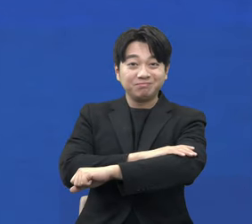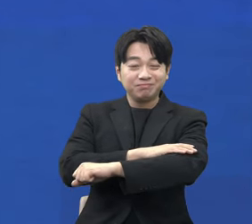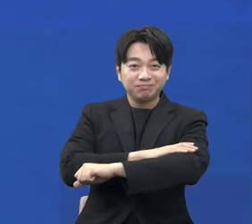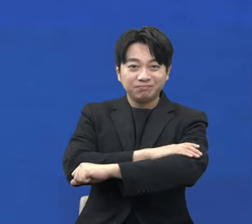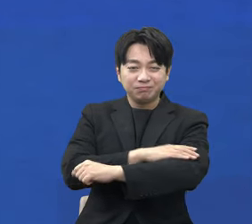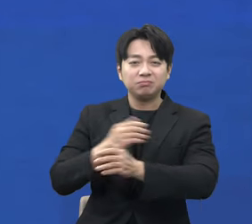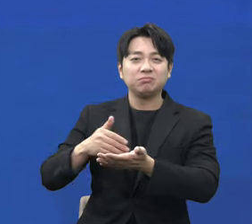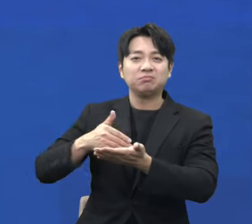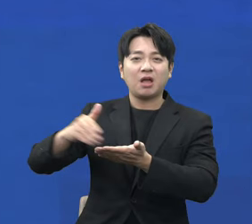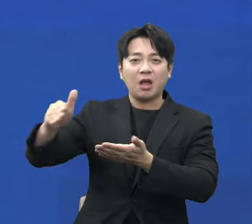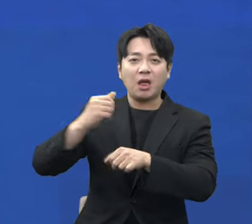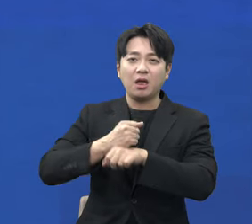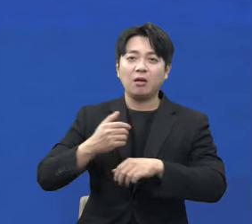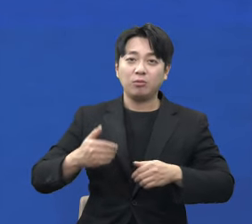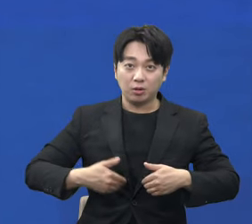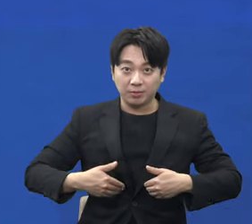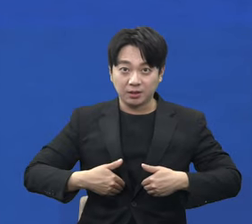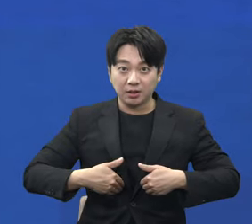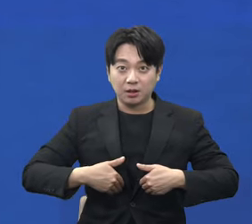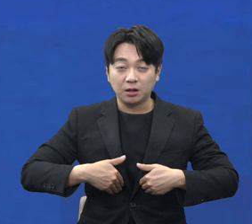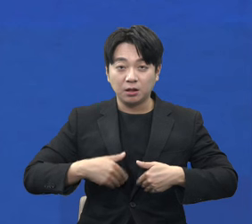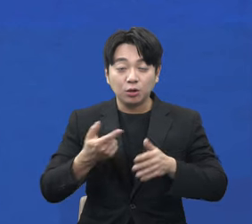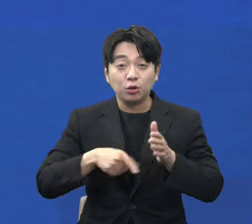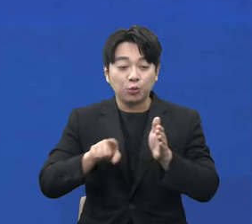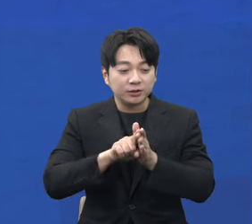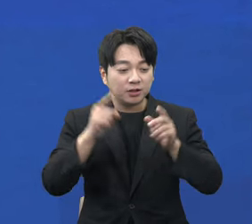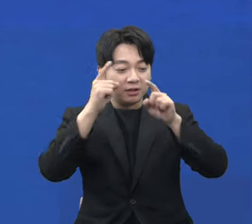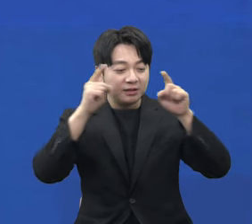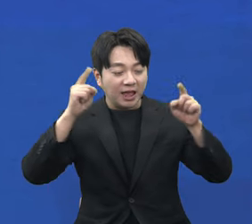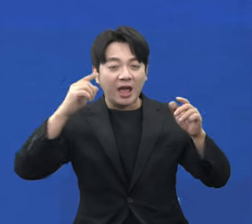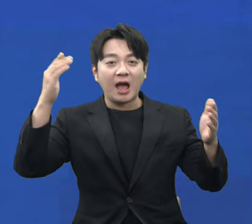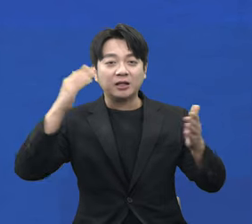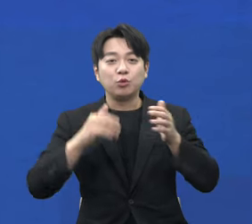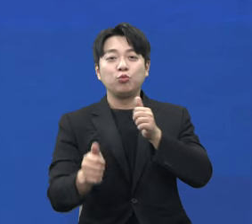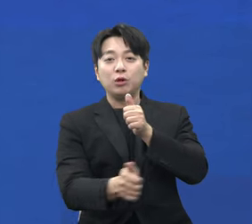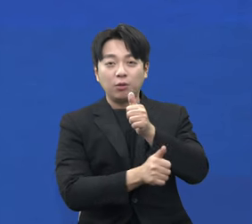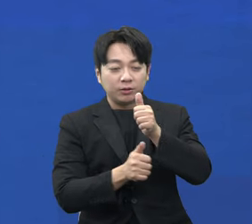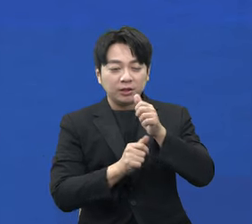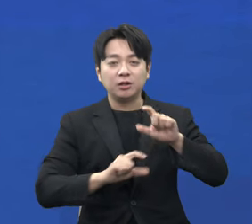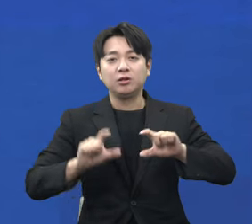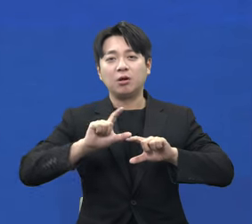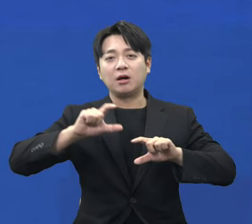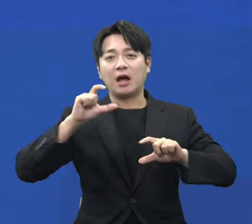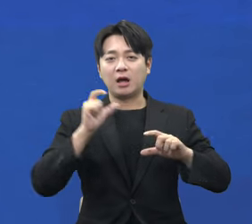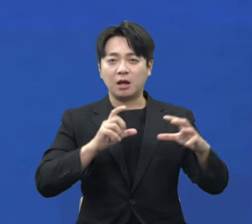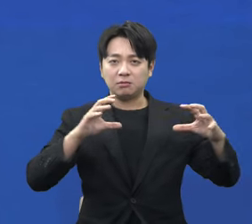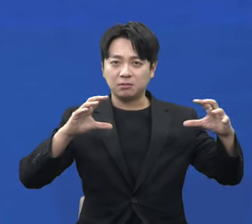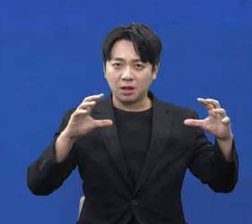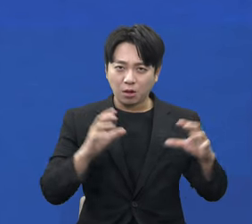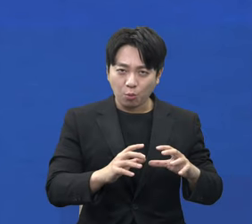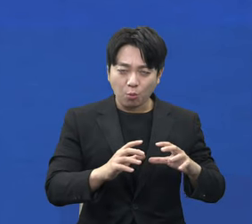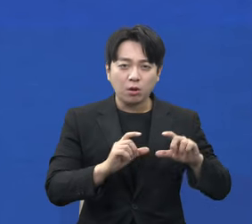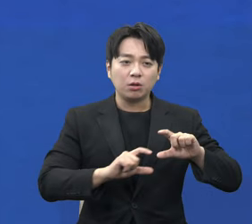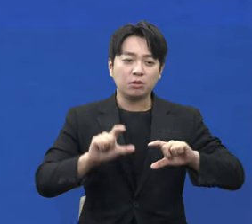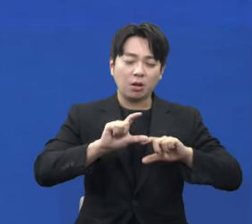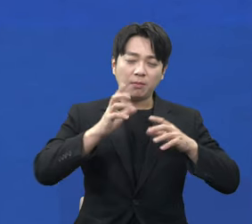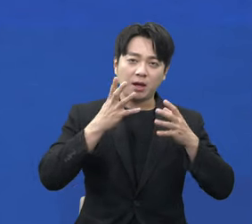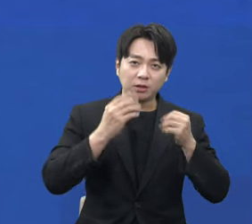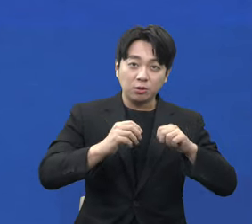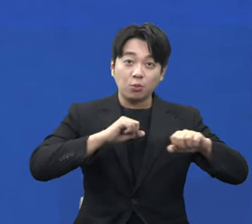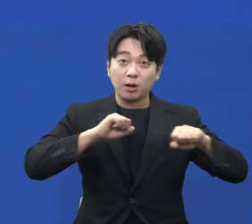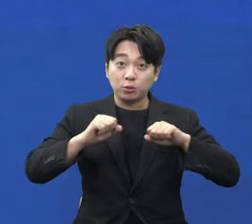그래서 저는 대학생위원회를 더욱 단단하게 결집시키고 대학생 당원들이 지금보다 더 활발한 활동을 할 수